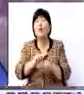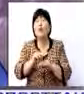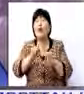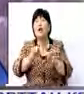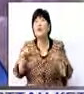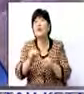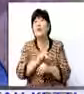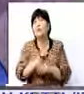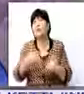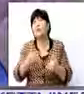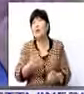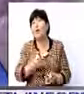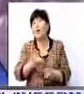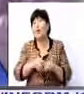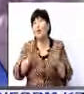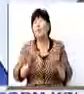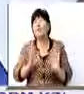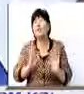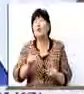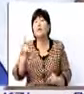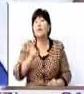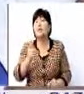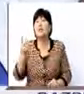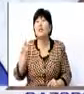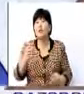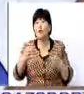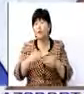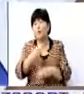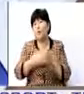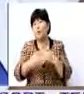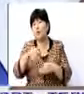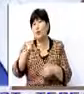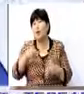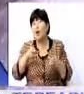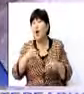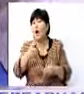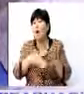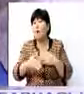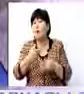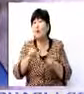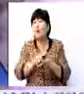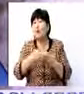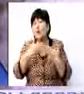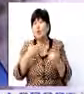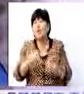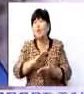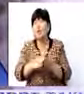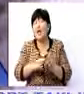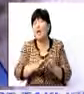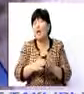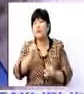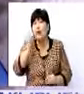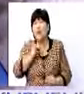барып емделгісі келеді, бірақ ол орталыққа тек бірінші және екінші топ мүгедектер ғана бара алады. Ал мүгедектігі жоқ, бірақ жағдайы қалыпты емес